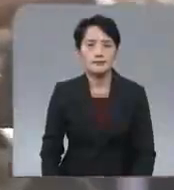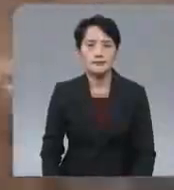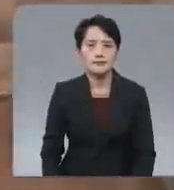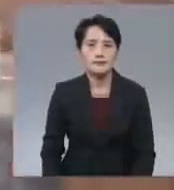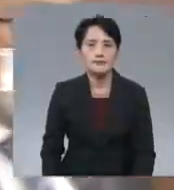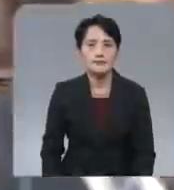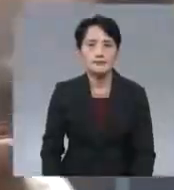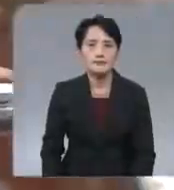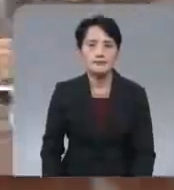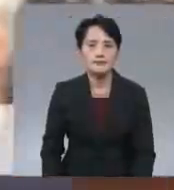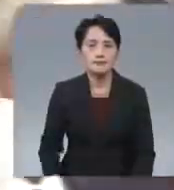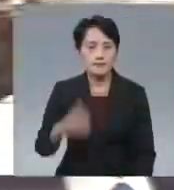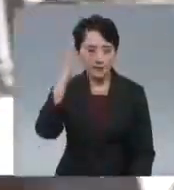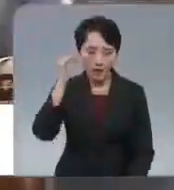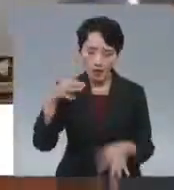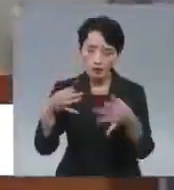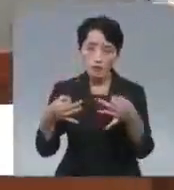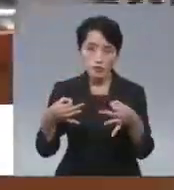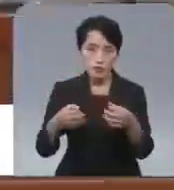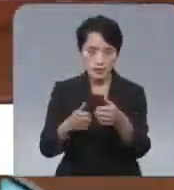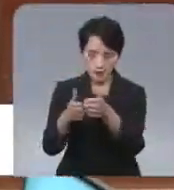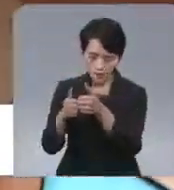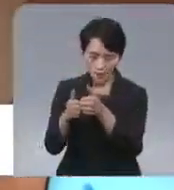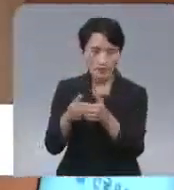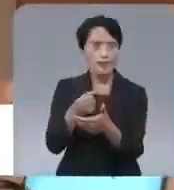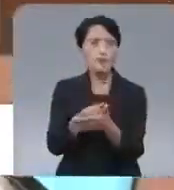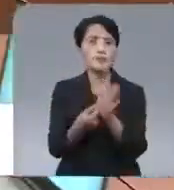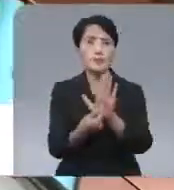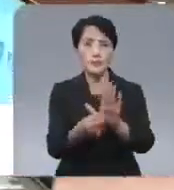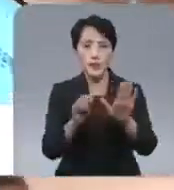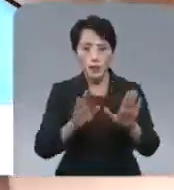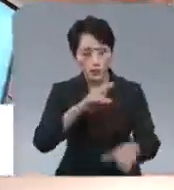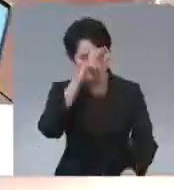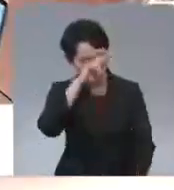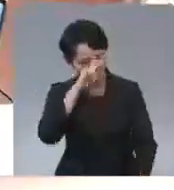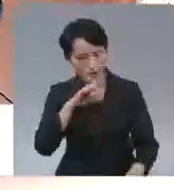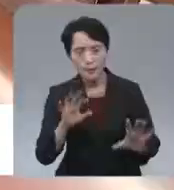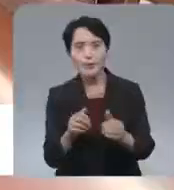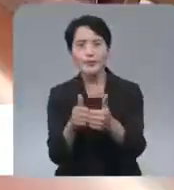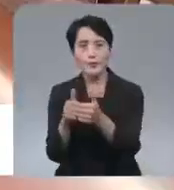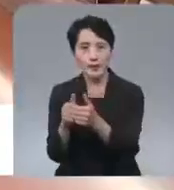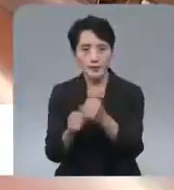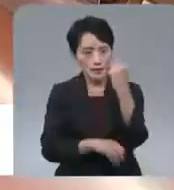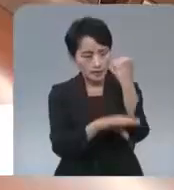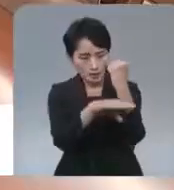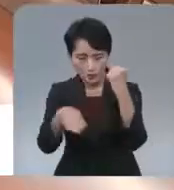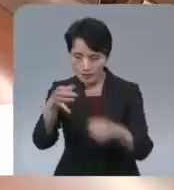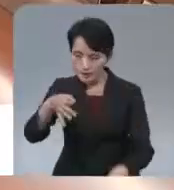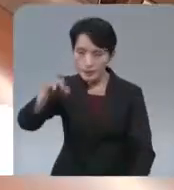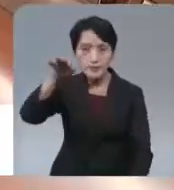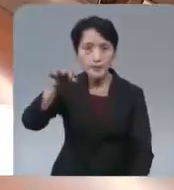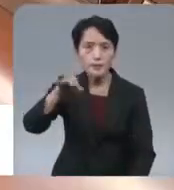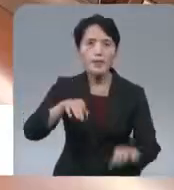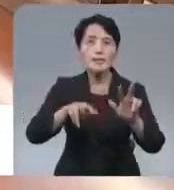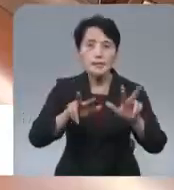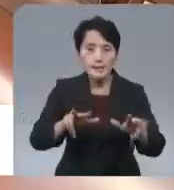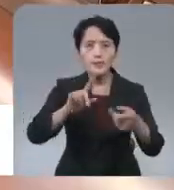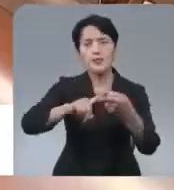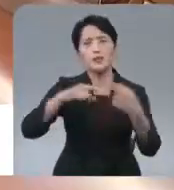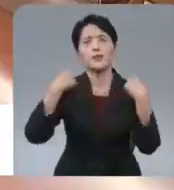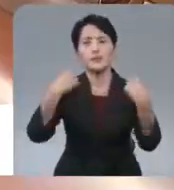12 октября я банк кореи сохранил учетную ставку на уровне 75 сотых процента приняв во внимание